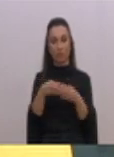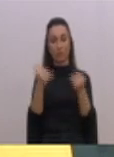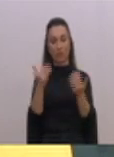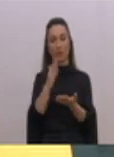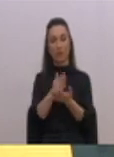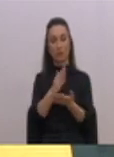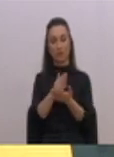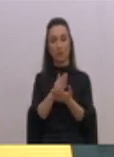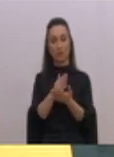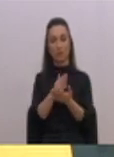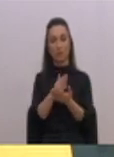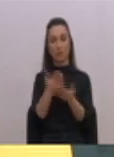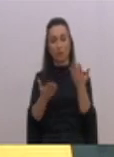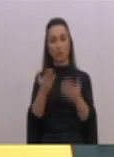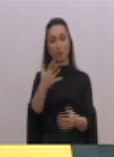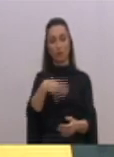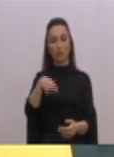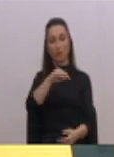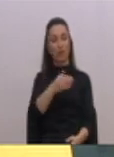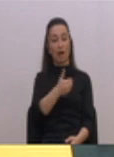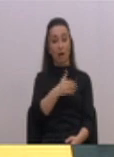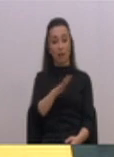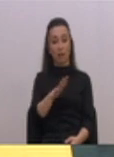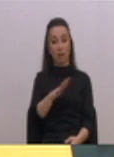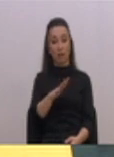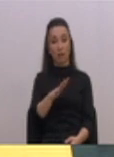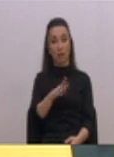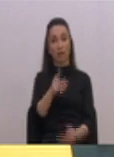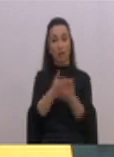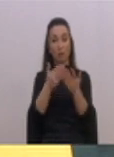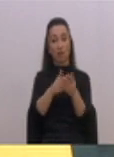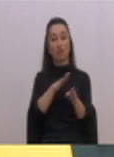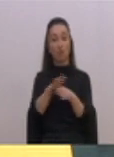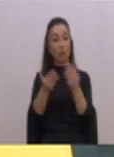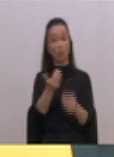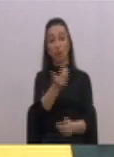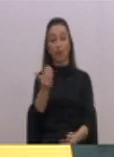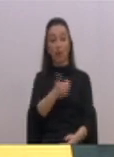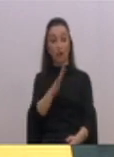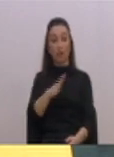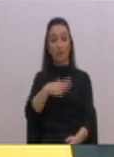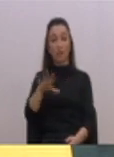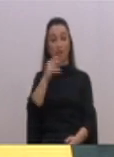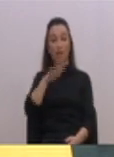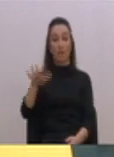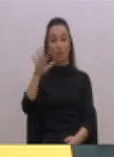არის კონსოლიდირებული, თუ თქვენ არ გინდათ რეკომენდაციების შესრულება, თუ თქვენ არ გინდათ საქართველოს